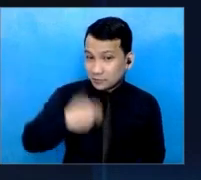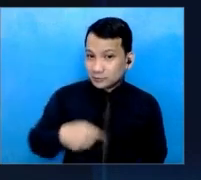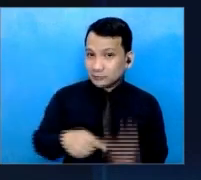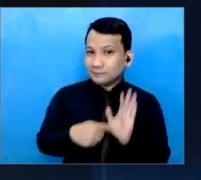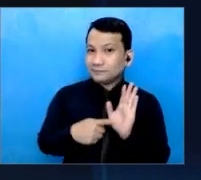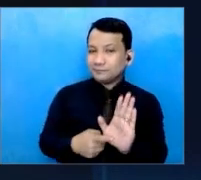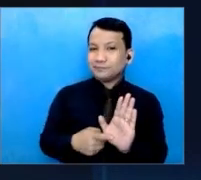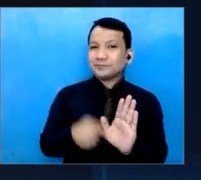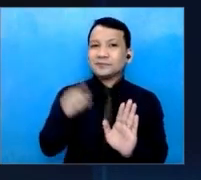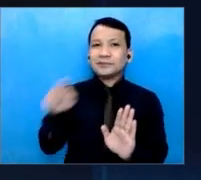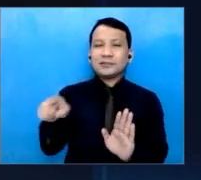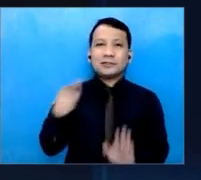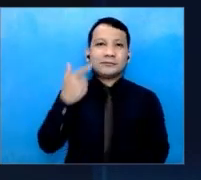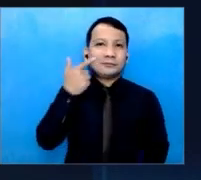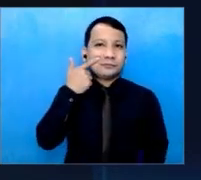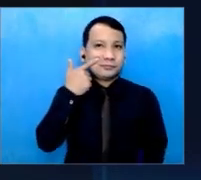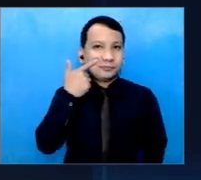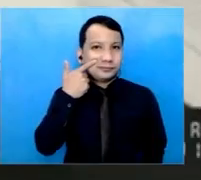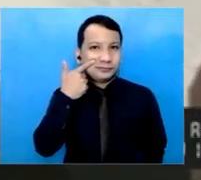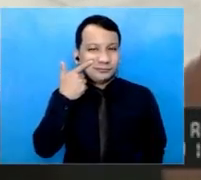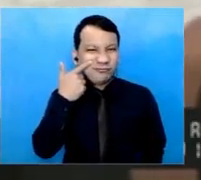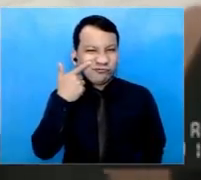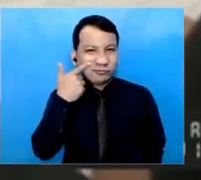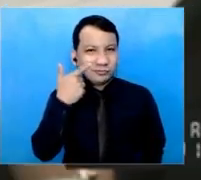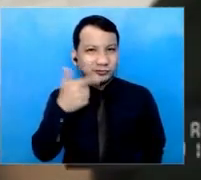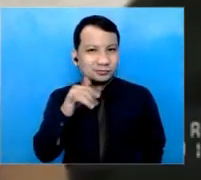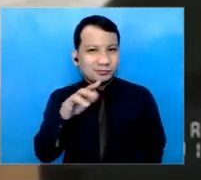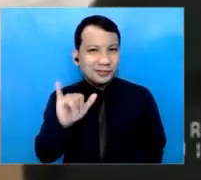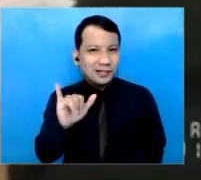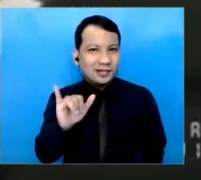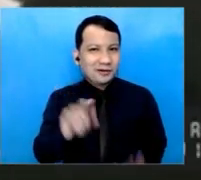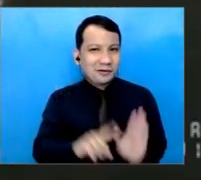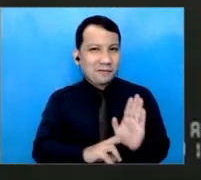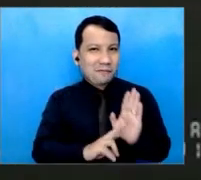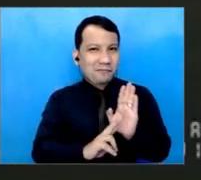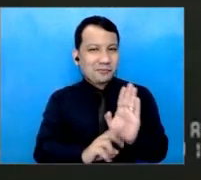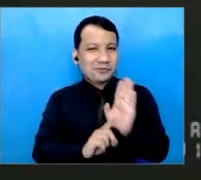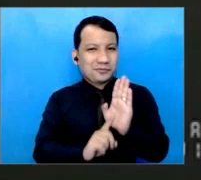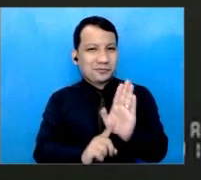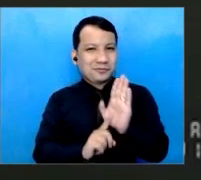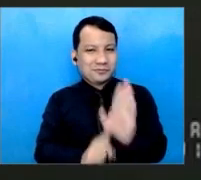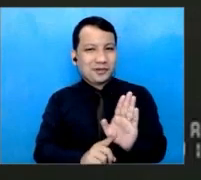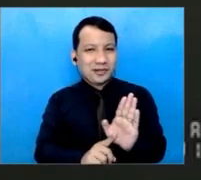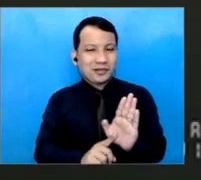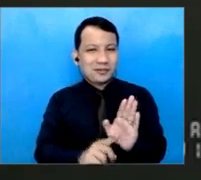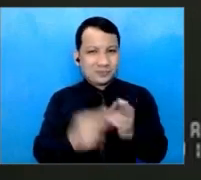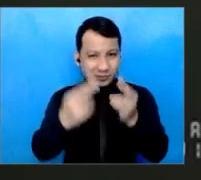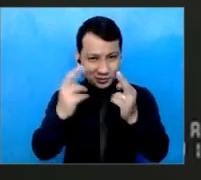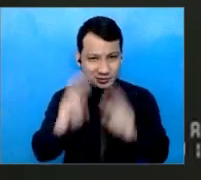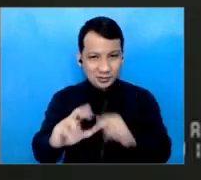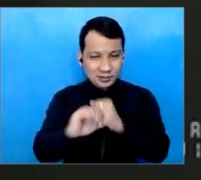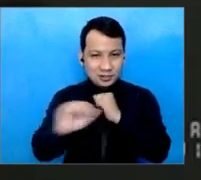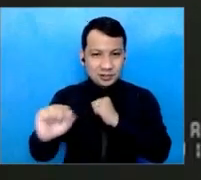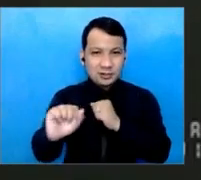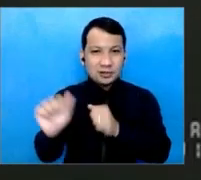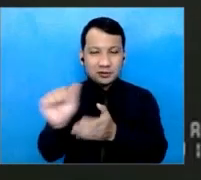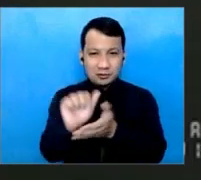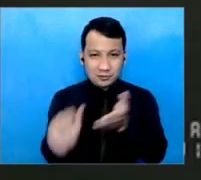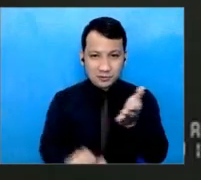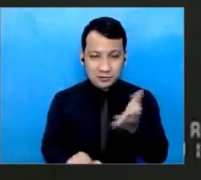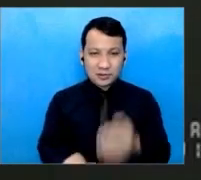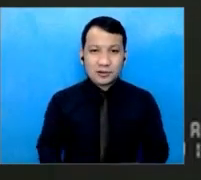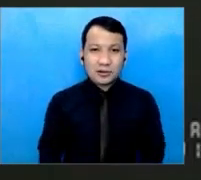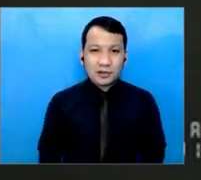Ate Guy, ang first nominee ng National Organization for Responsive Advocacies for the Arts o